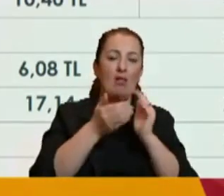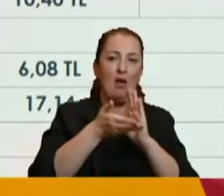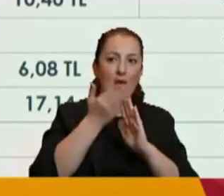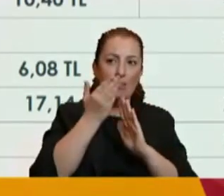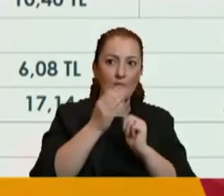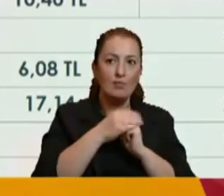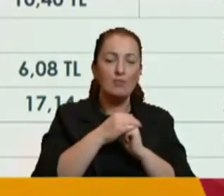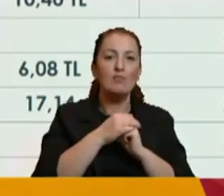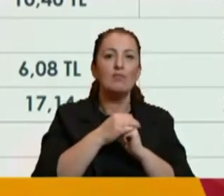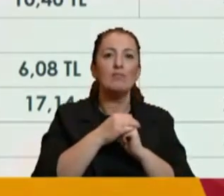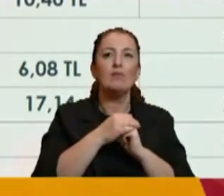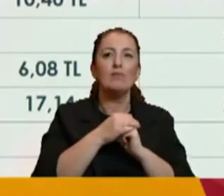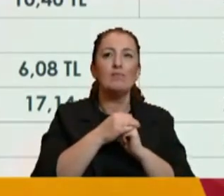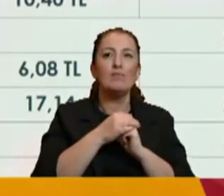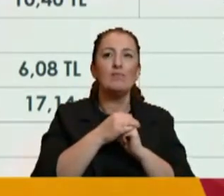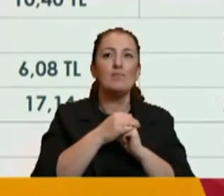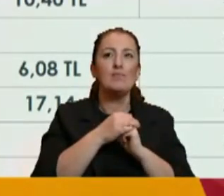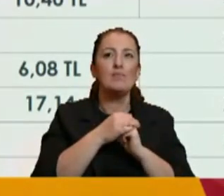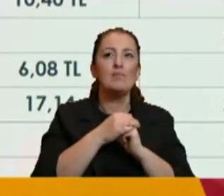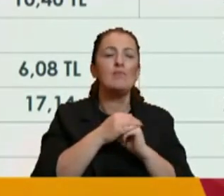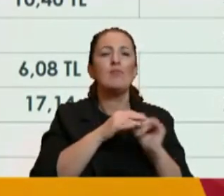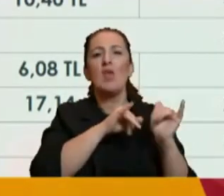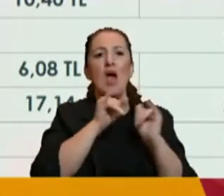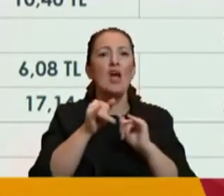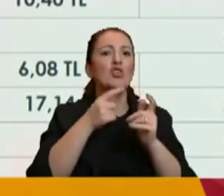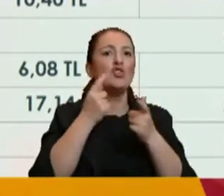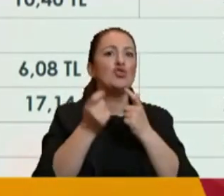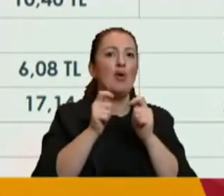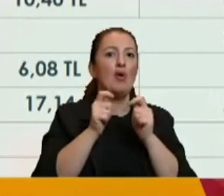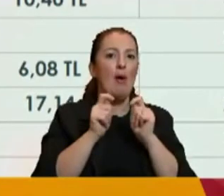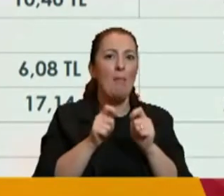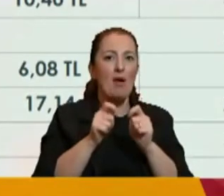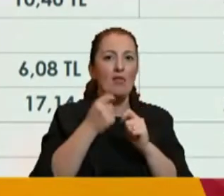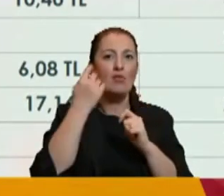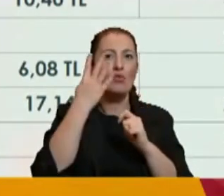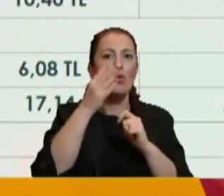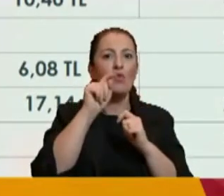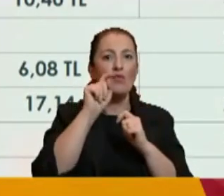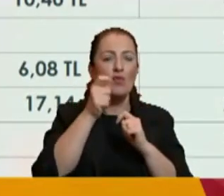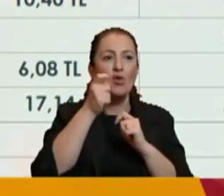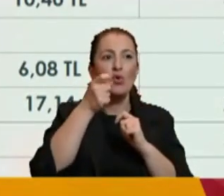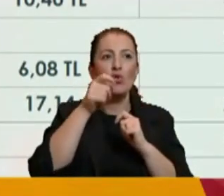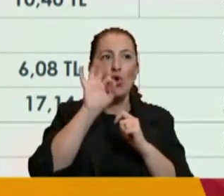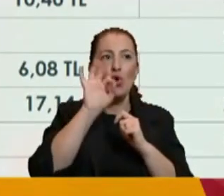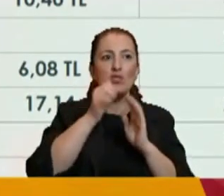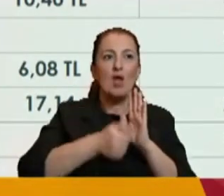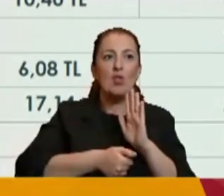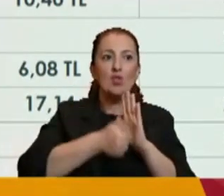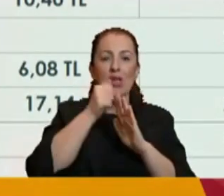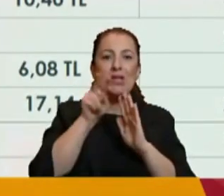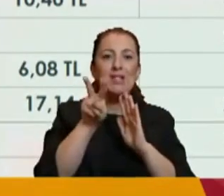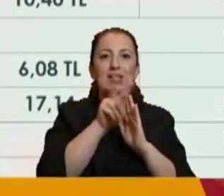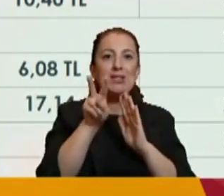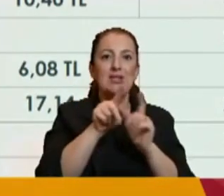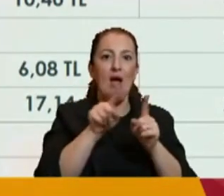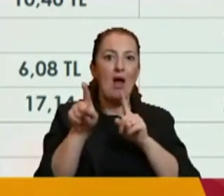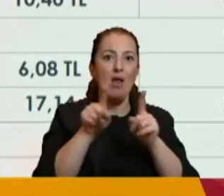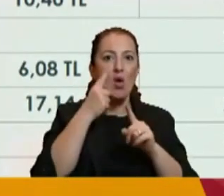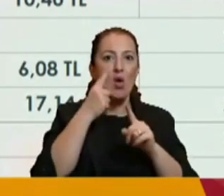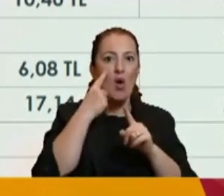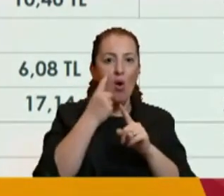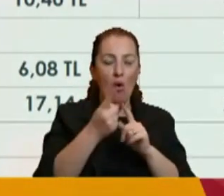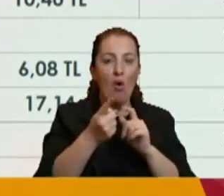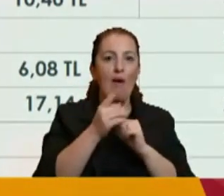demir üç klorür yine aynı işlevi gören 4.90 son bakın ikisi arasında bir korelasyon